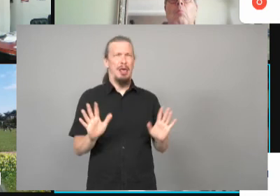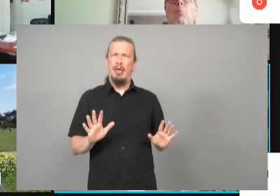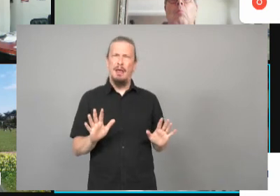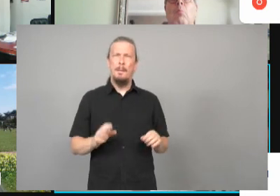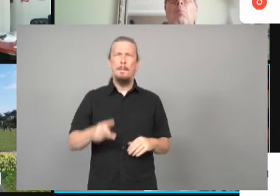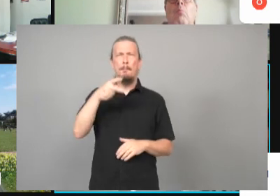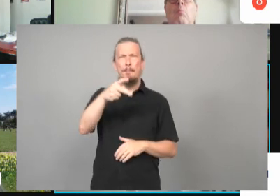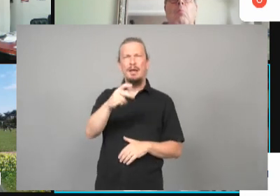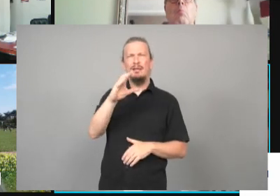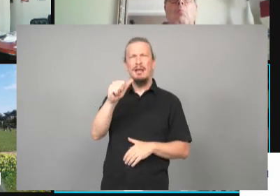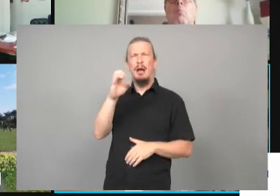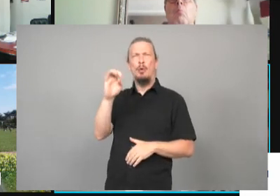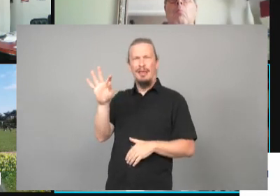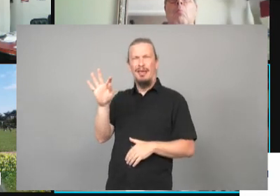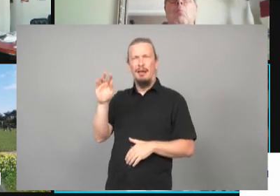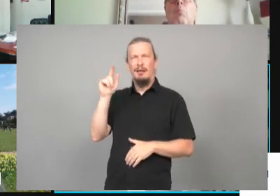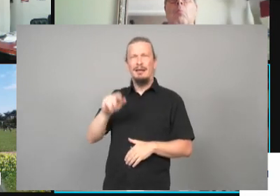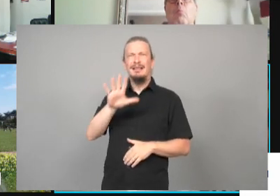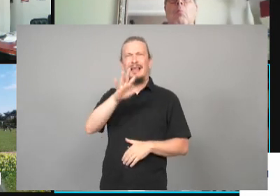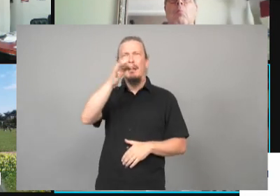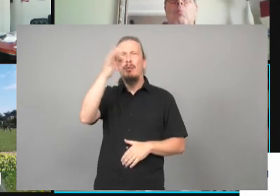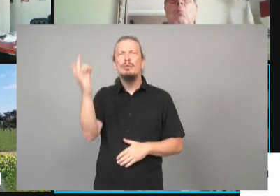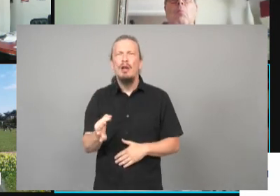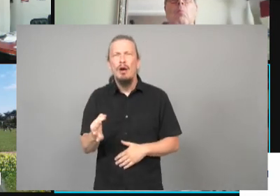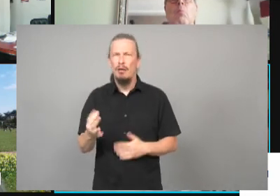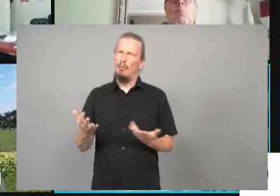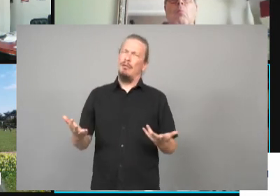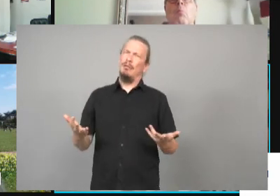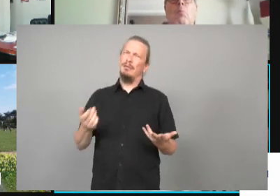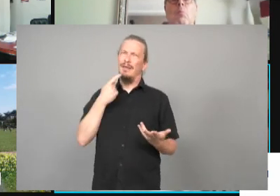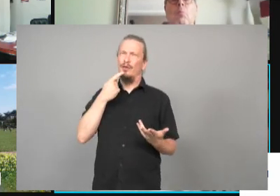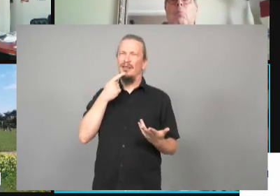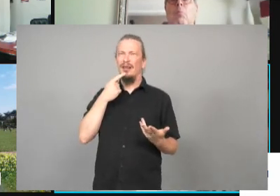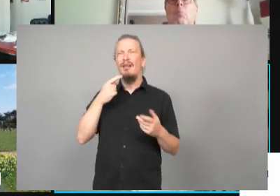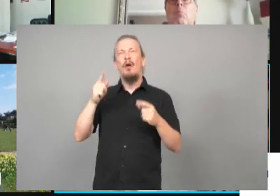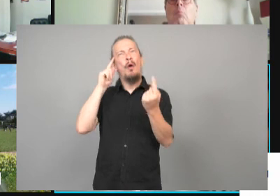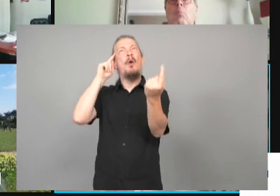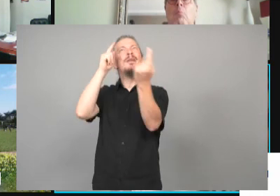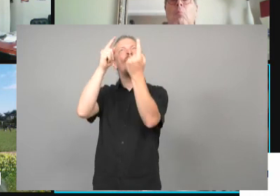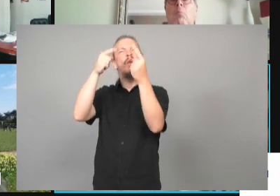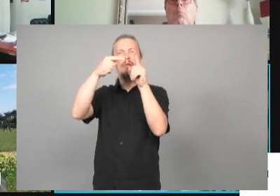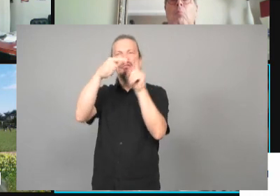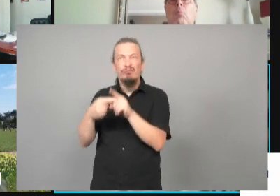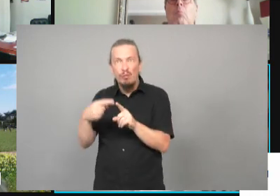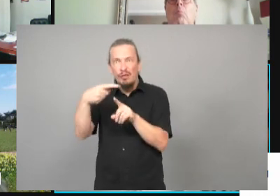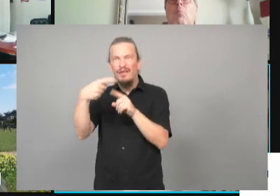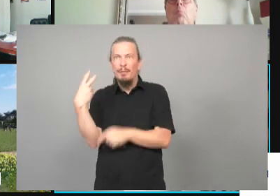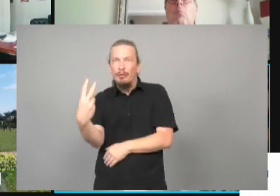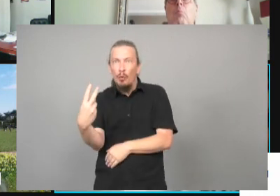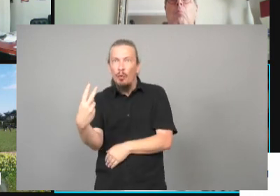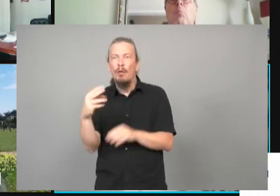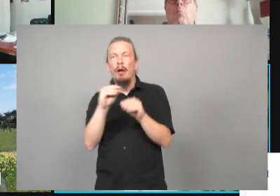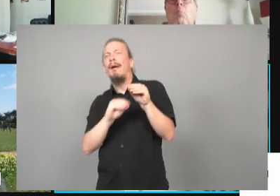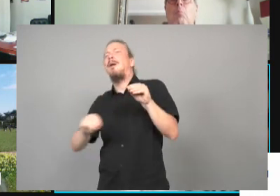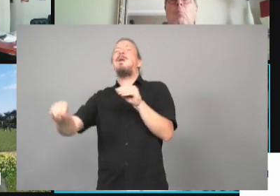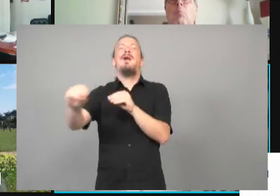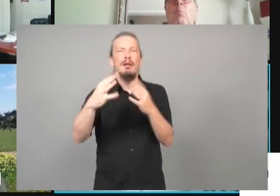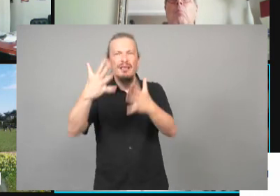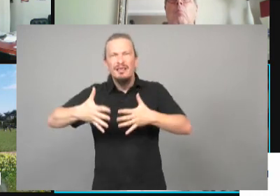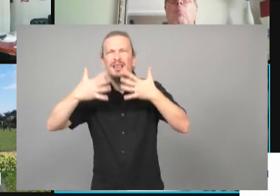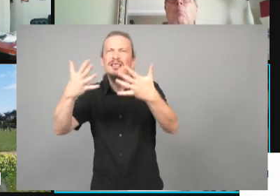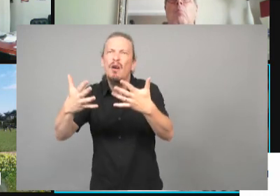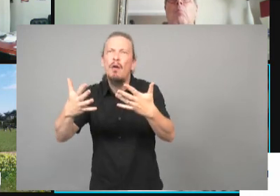défendre des objectifs ambitieux en termes de part modale pour le vélo. D'ores et déjà, nous exprimons avec